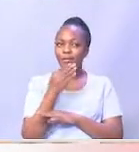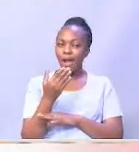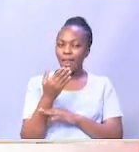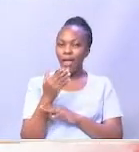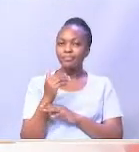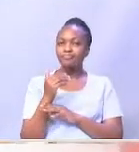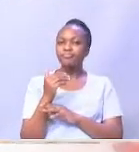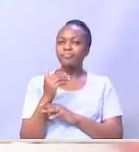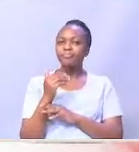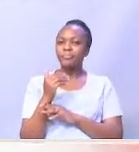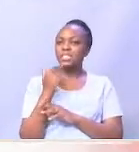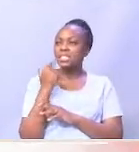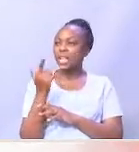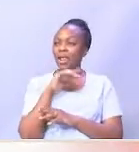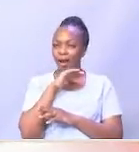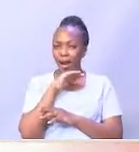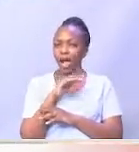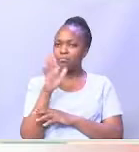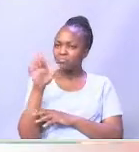yangu.